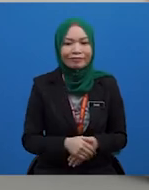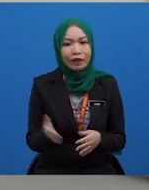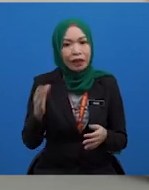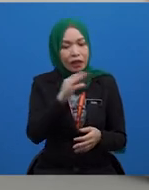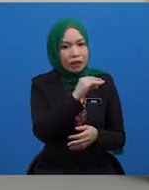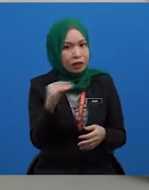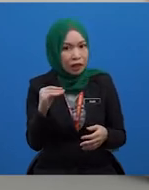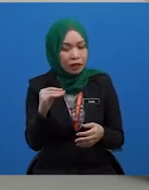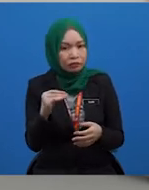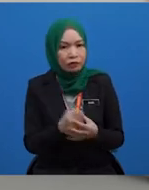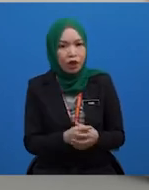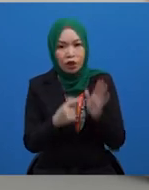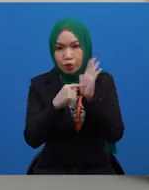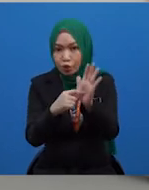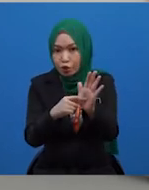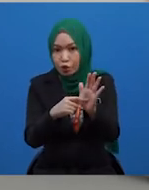Mendefinisikan produk kepada pengguna.